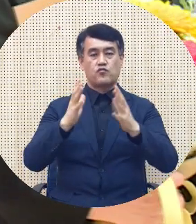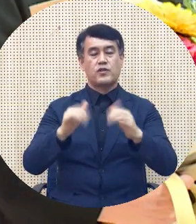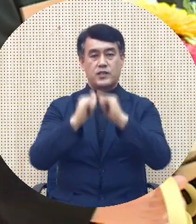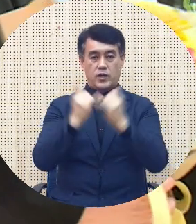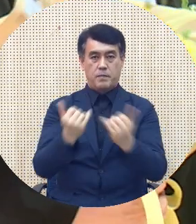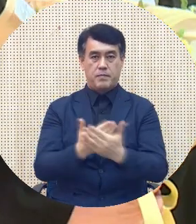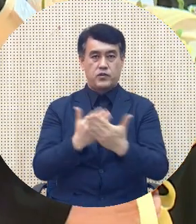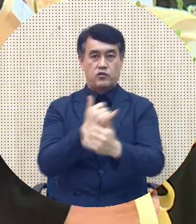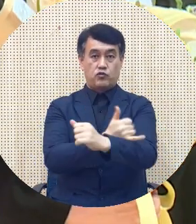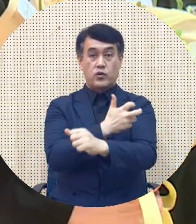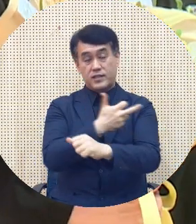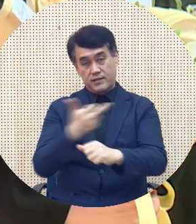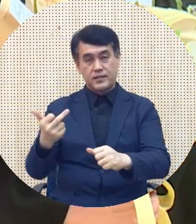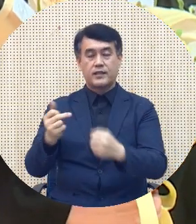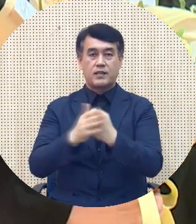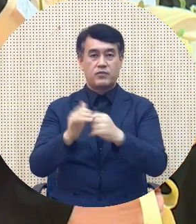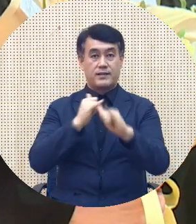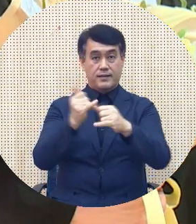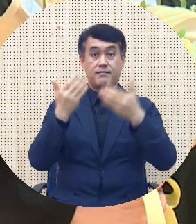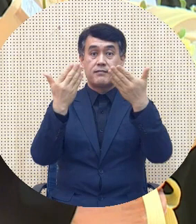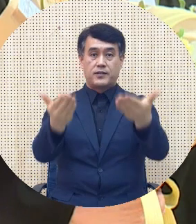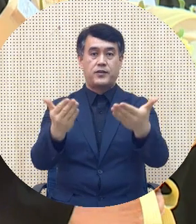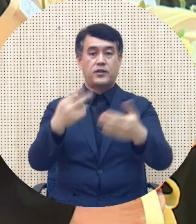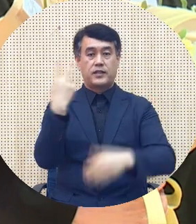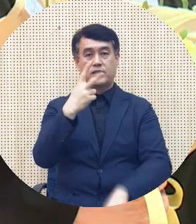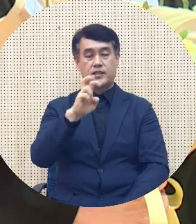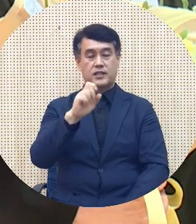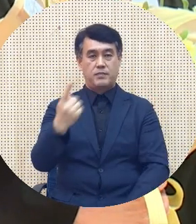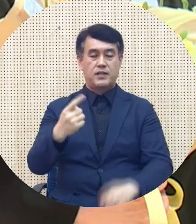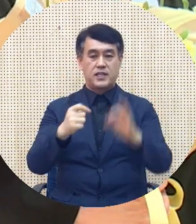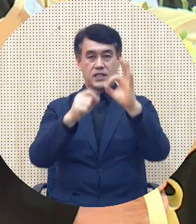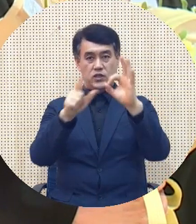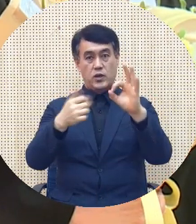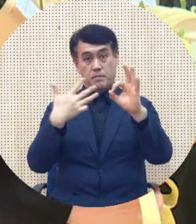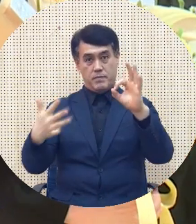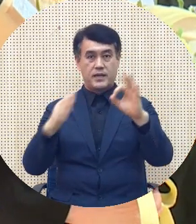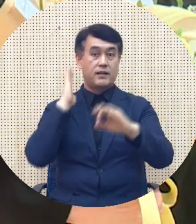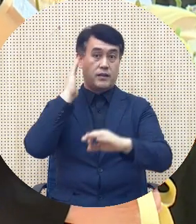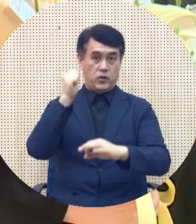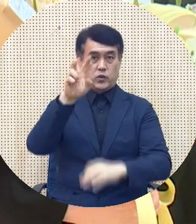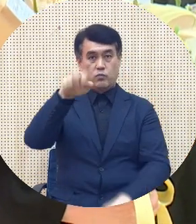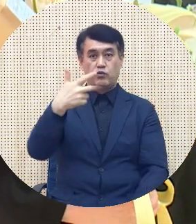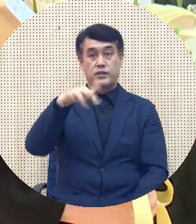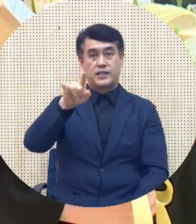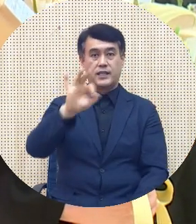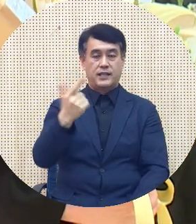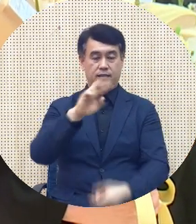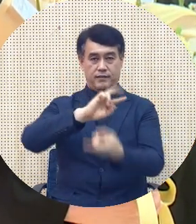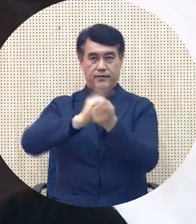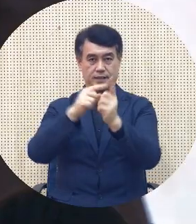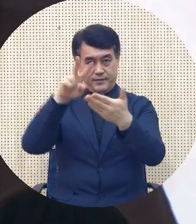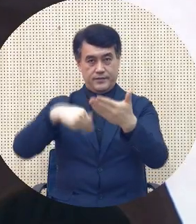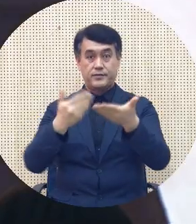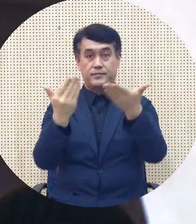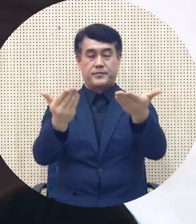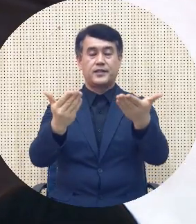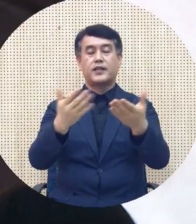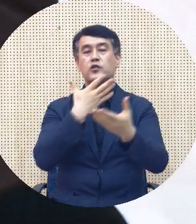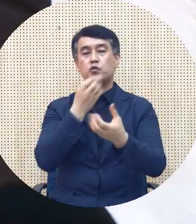이바지한 공로가 크므로 이에 표창합니다. 2021년 10월 8일 대통령 문재인 대독.